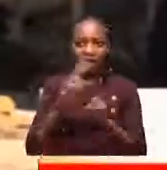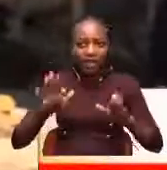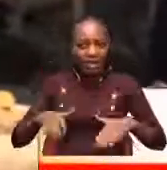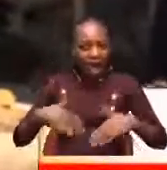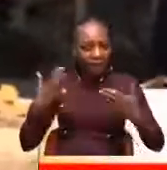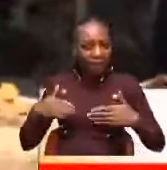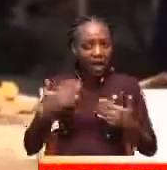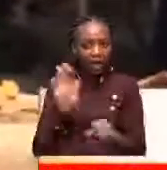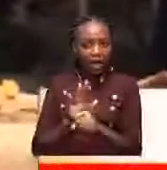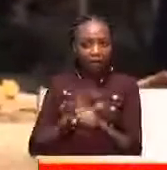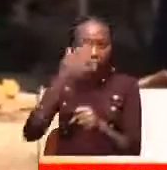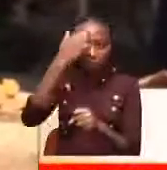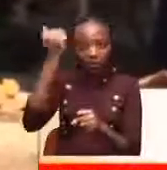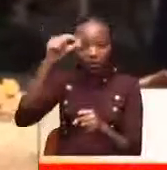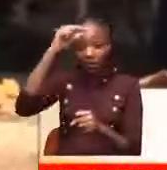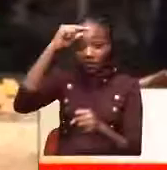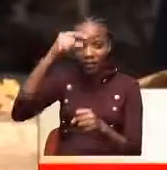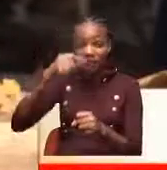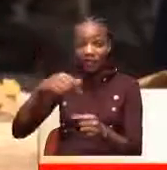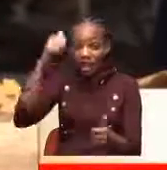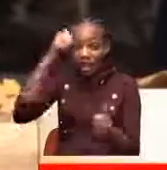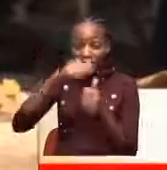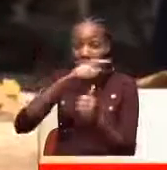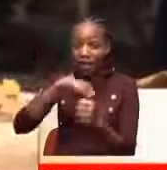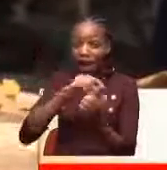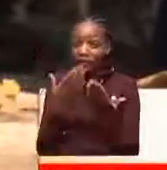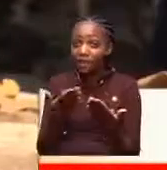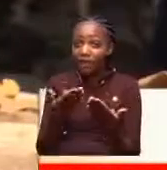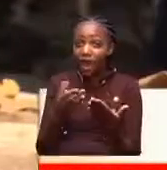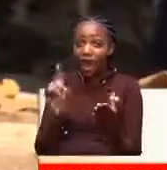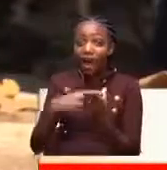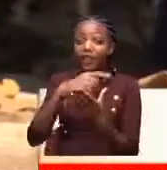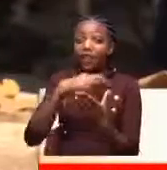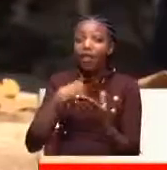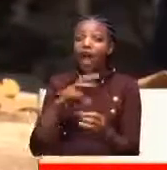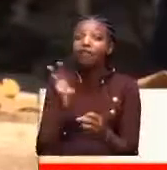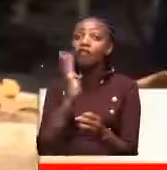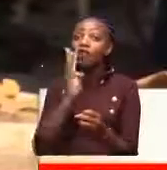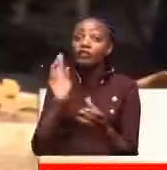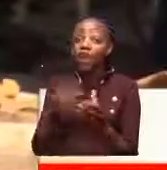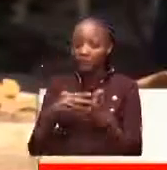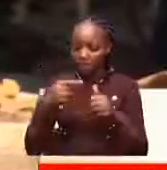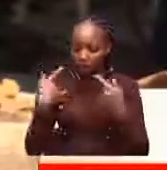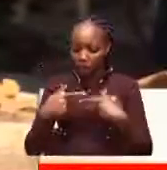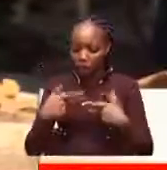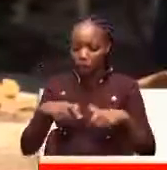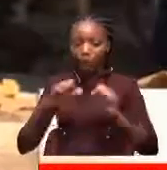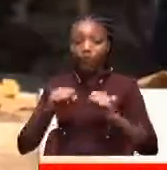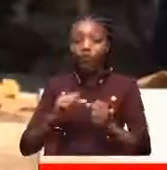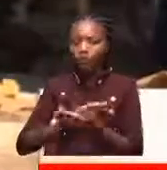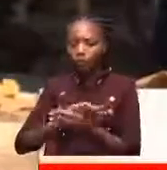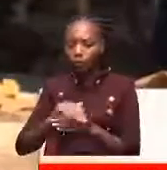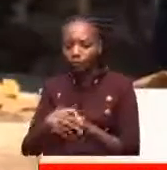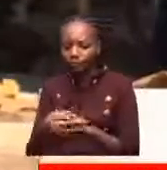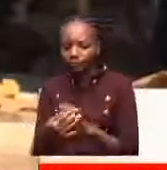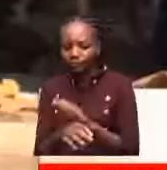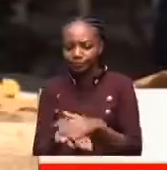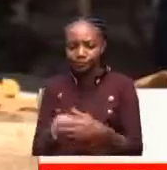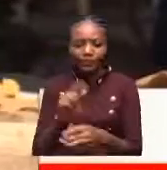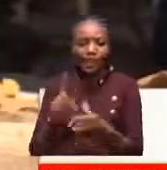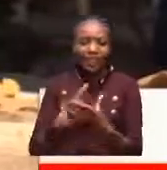ya kwamba serikali wametukumbuka kuja kutufungulia maji hapa ili watu waweze kujikinga kutokana na ugonjwa